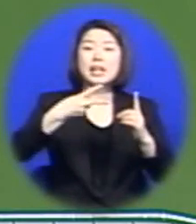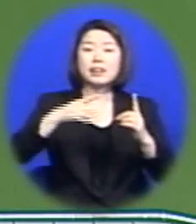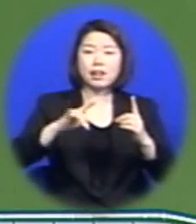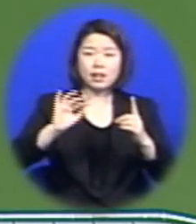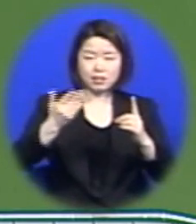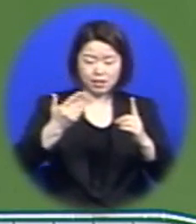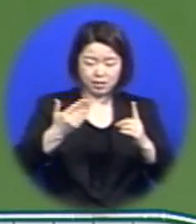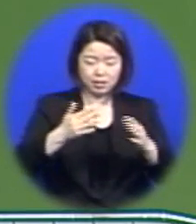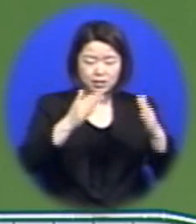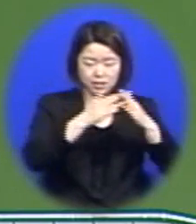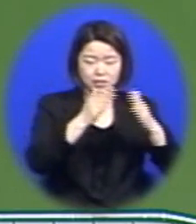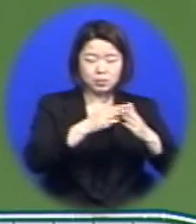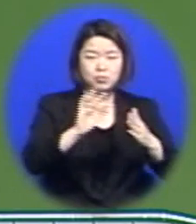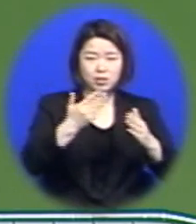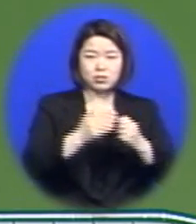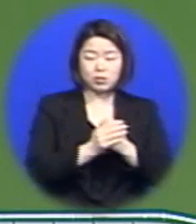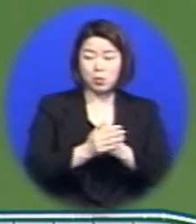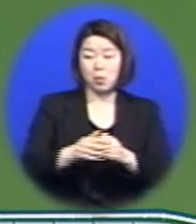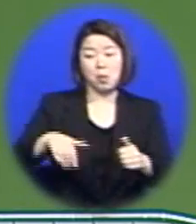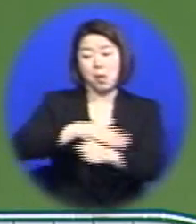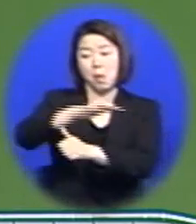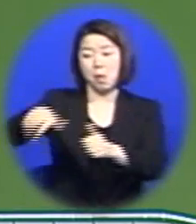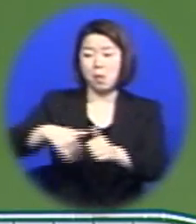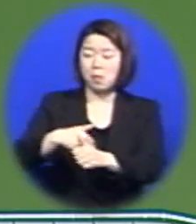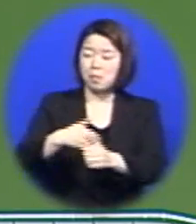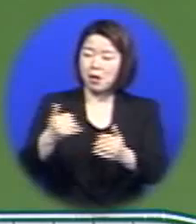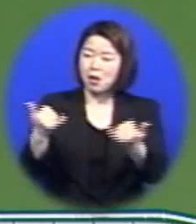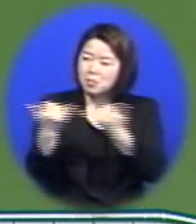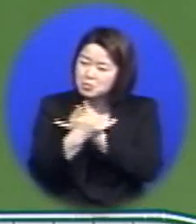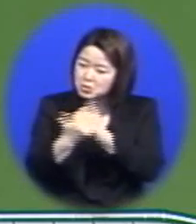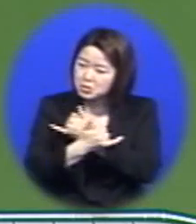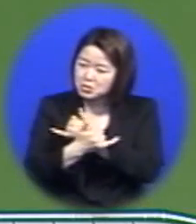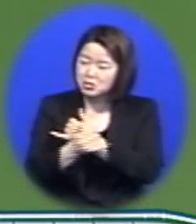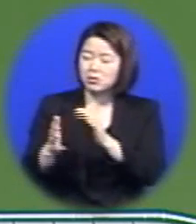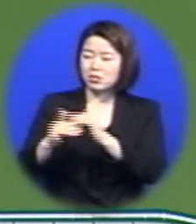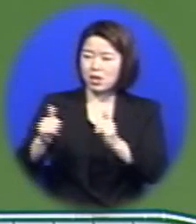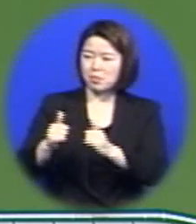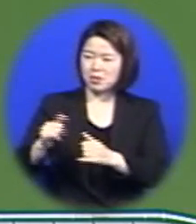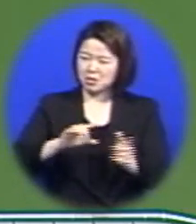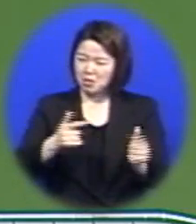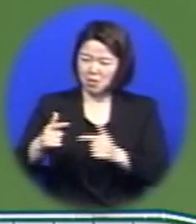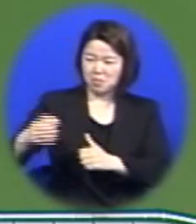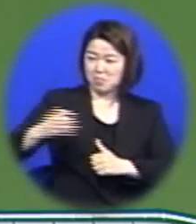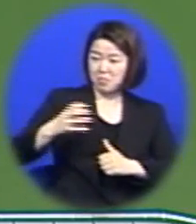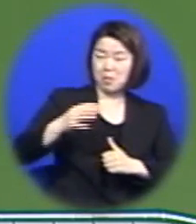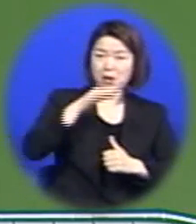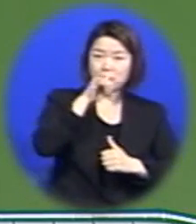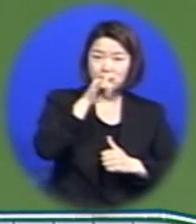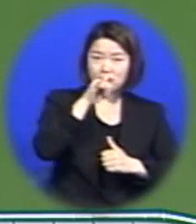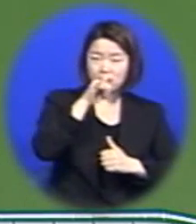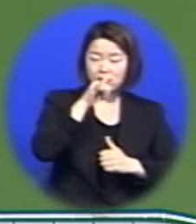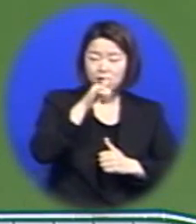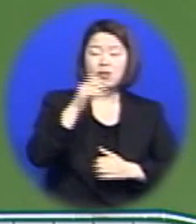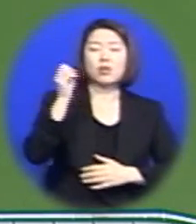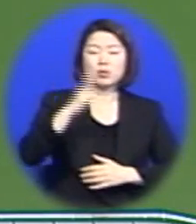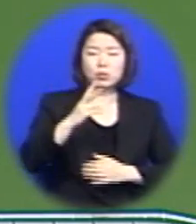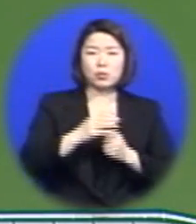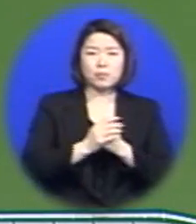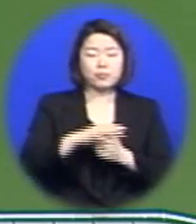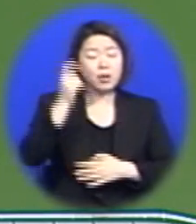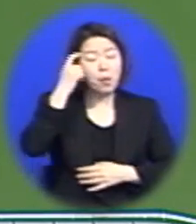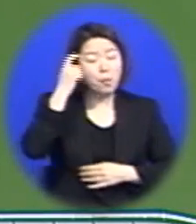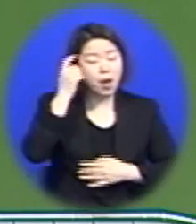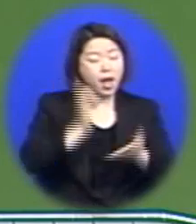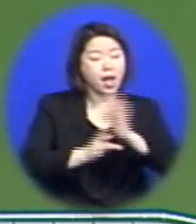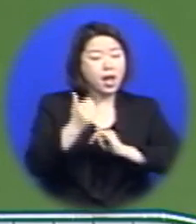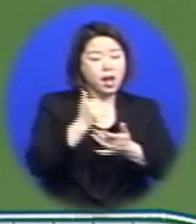겁니다 주변에 일가 친척들로부터 여러 가지 비난이 많았습니다 게다가 왜 예수